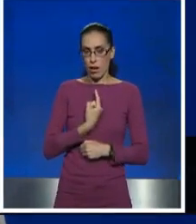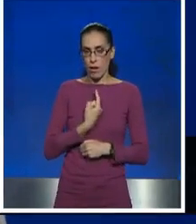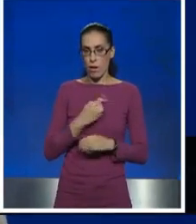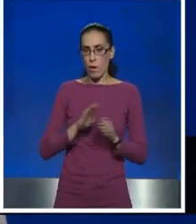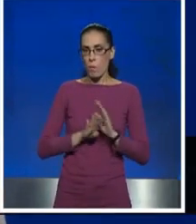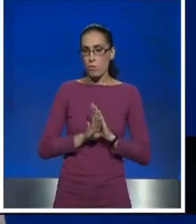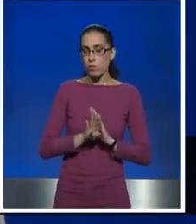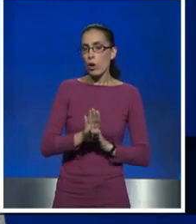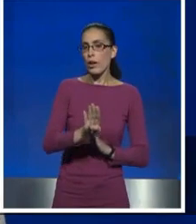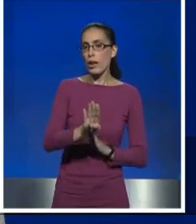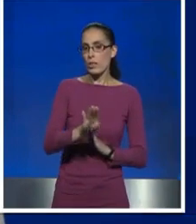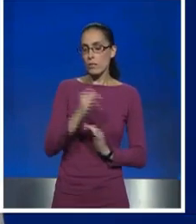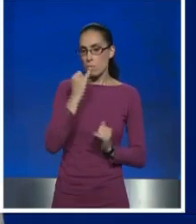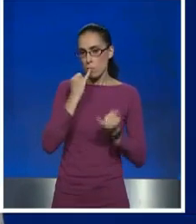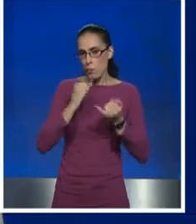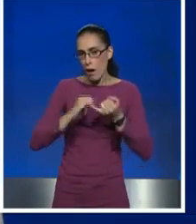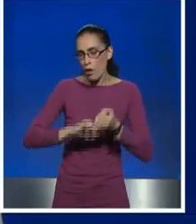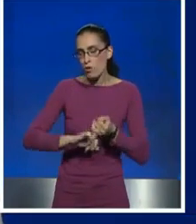is-slim.